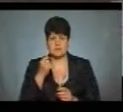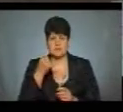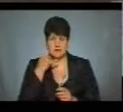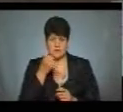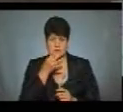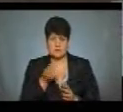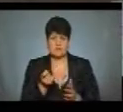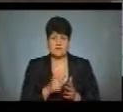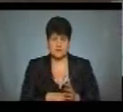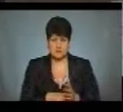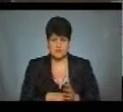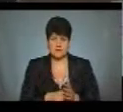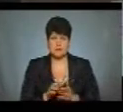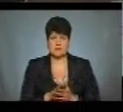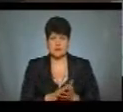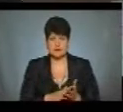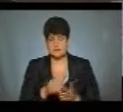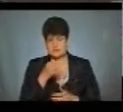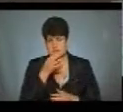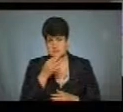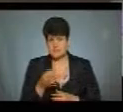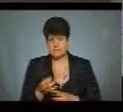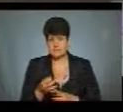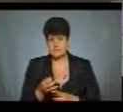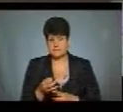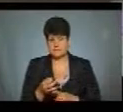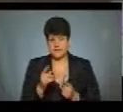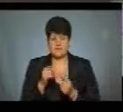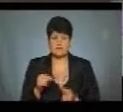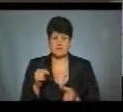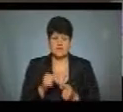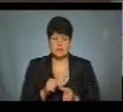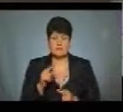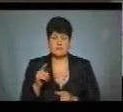що він вимкнений. Далі я повідомив відповідальний за